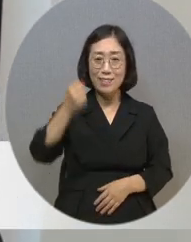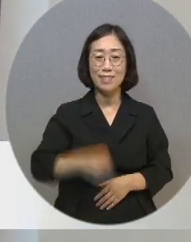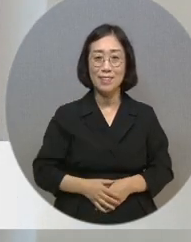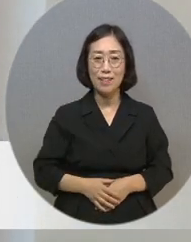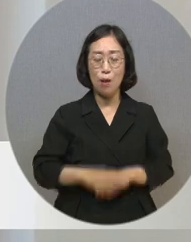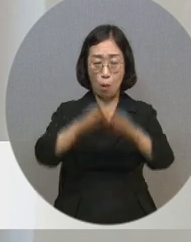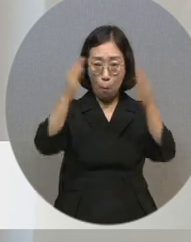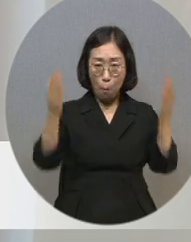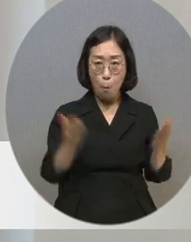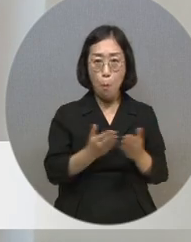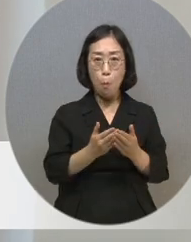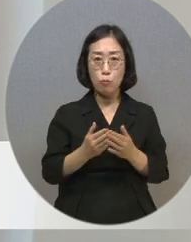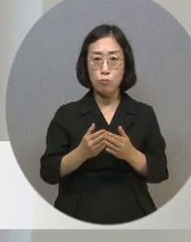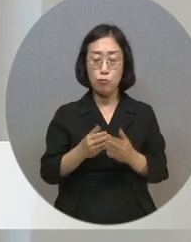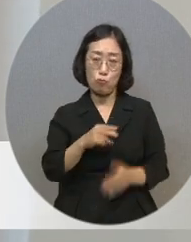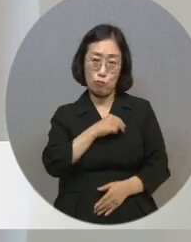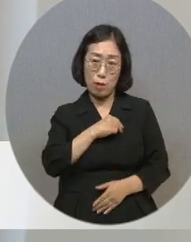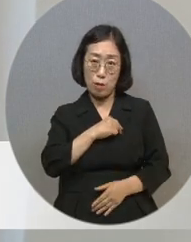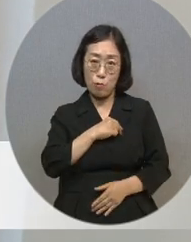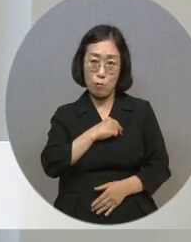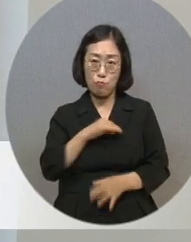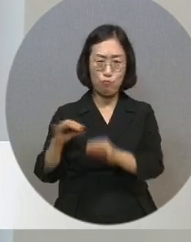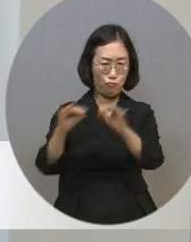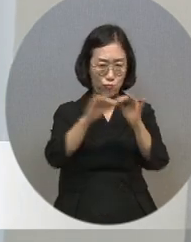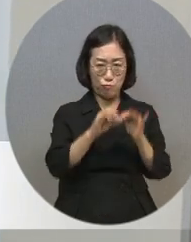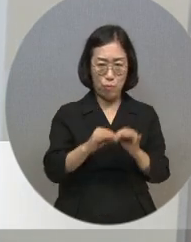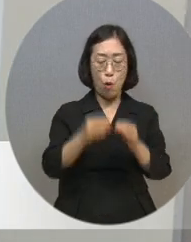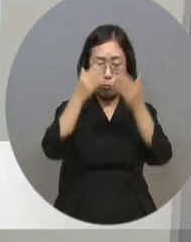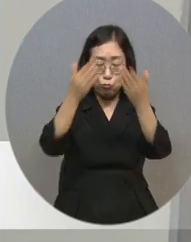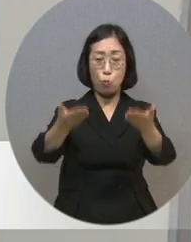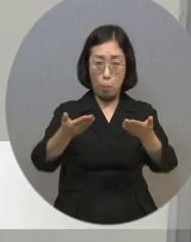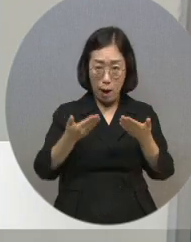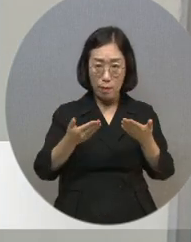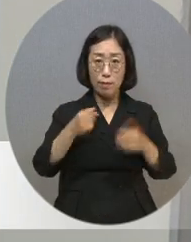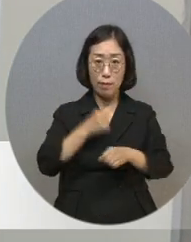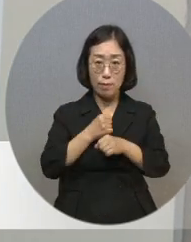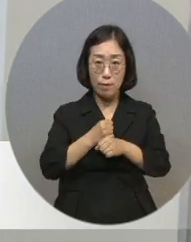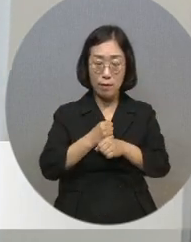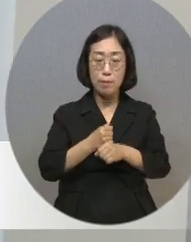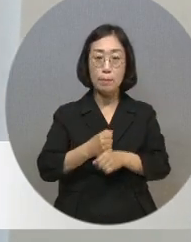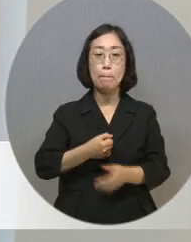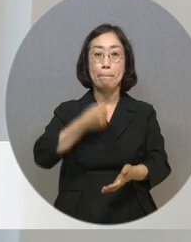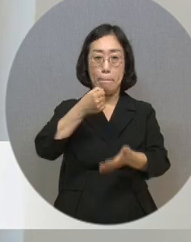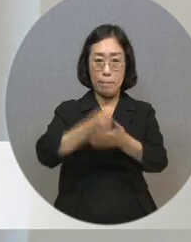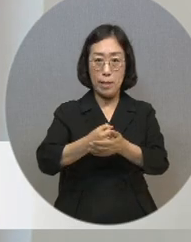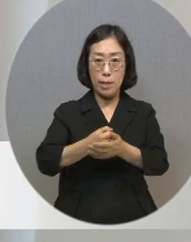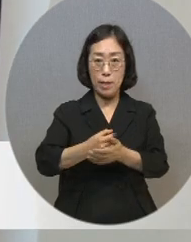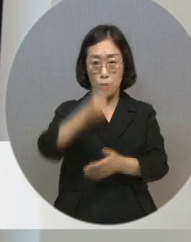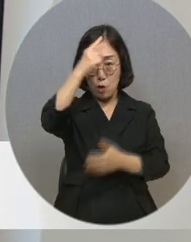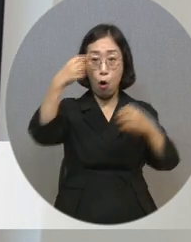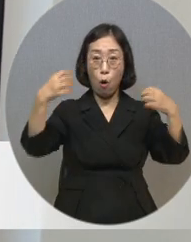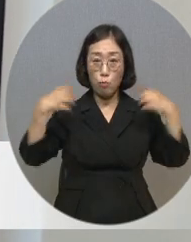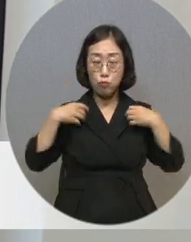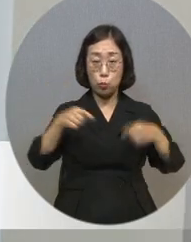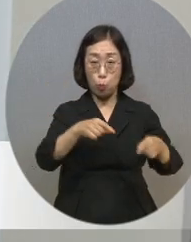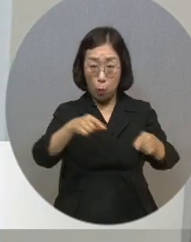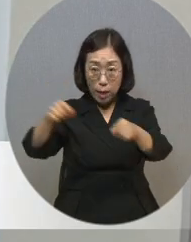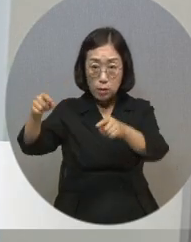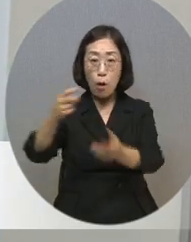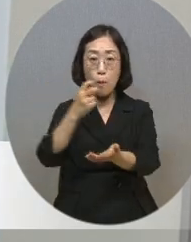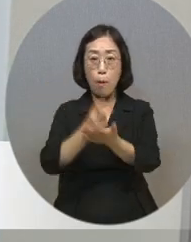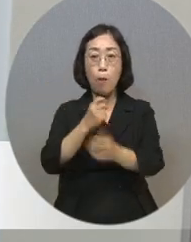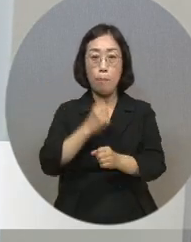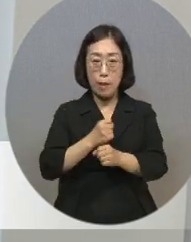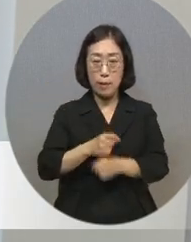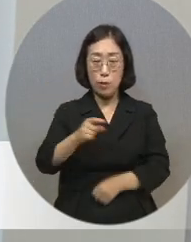다 동의를 했습니다. 미군 공유지는 무상 반환하는 거로 그걸 국방부를 통해서 법을 만들어서